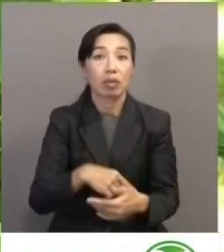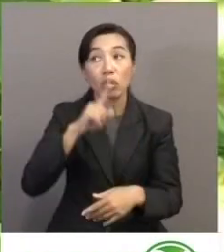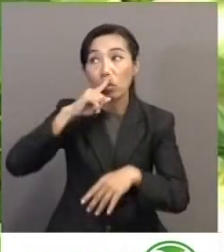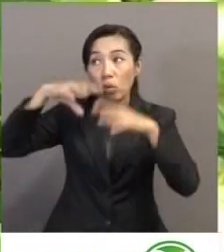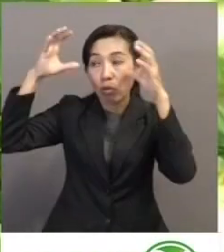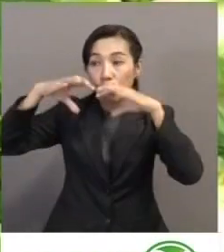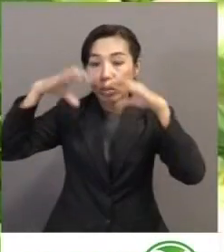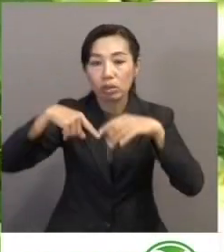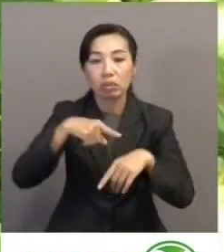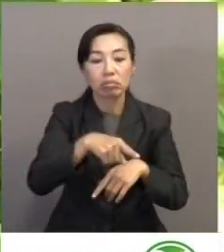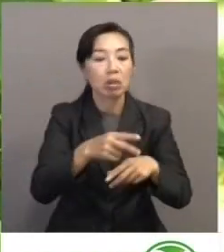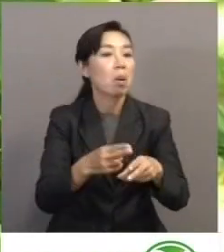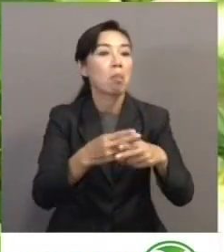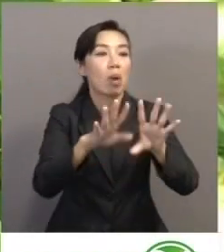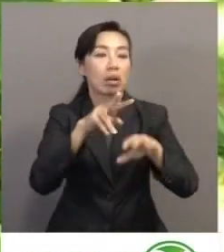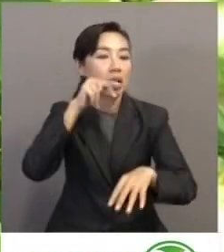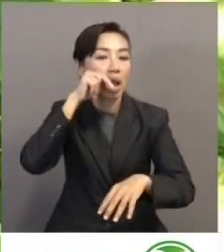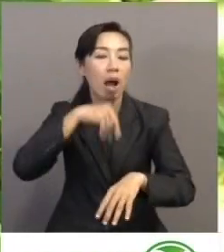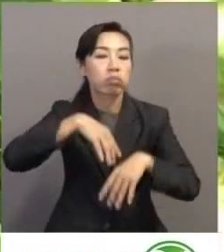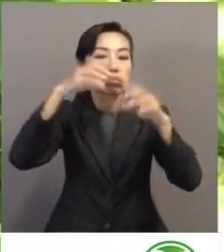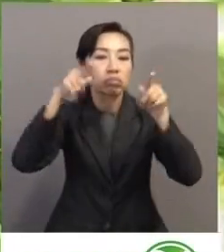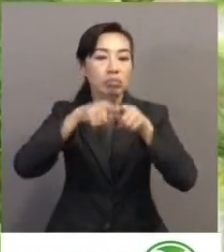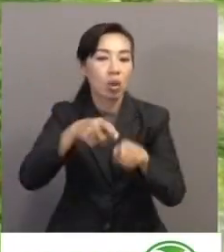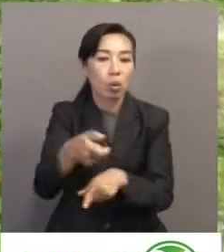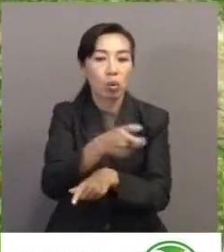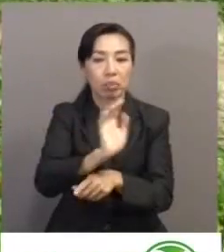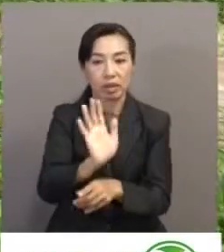นตกก็แทบไม่ได้รดน้ำเลยตลอด3เดือนเนี่ย